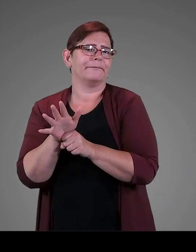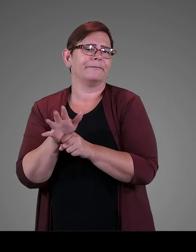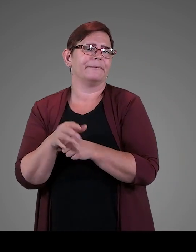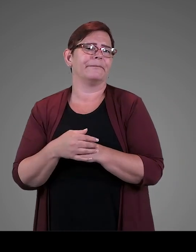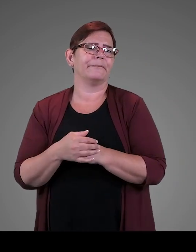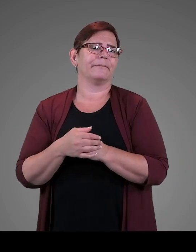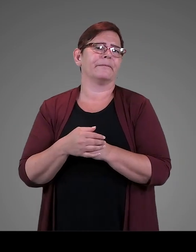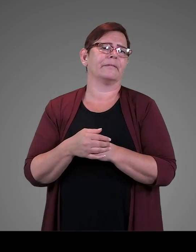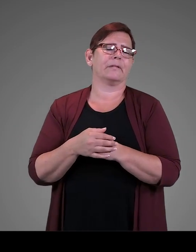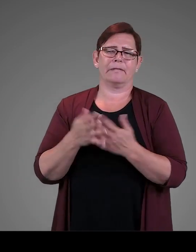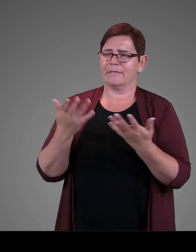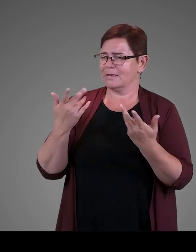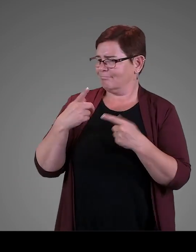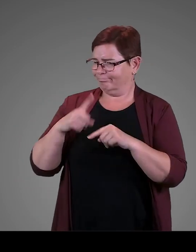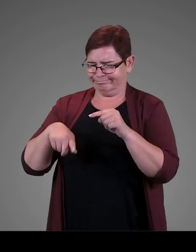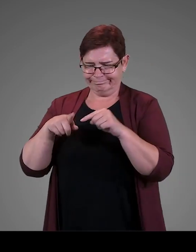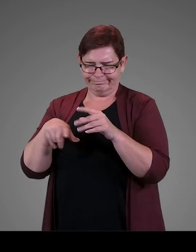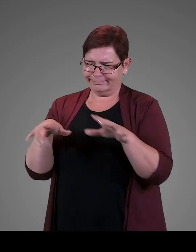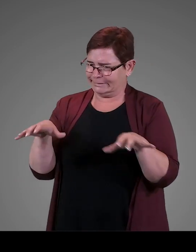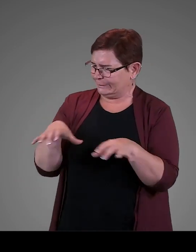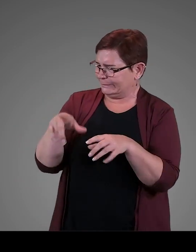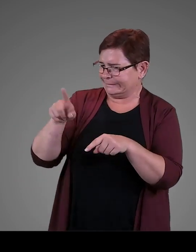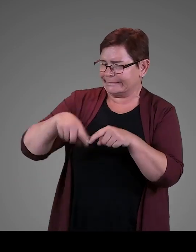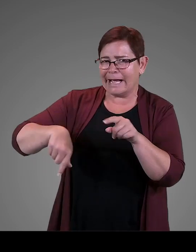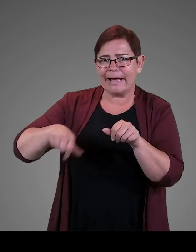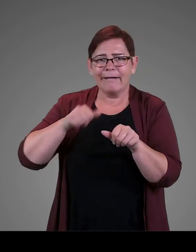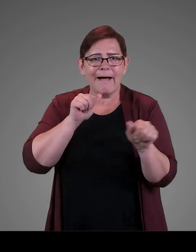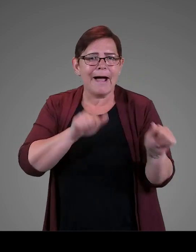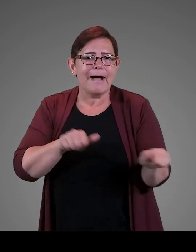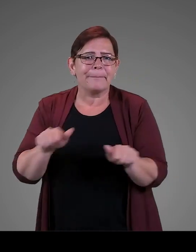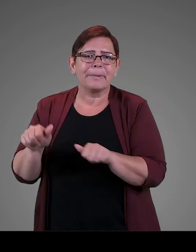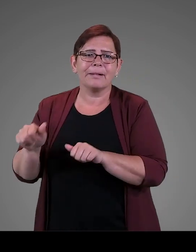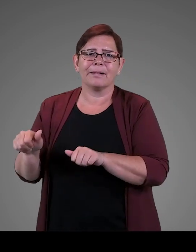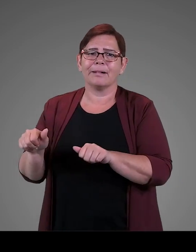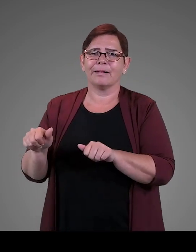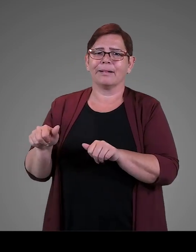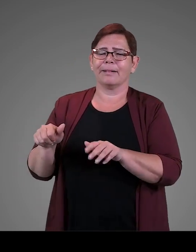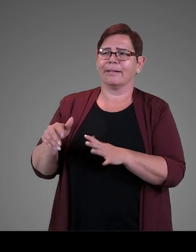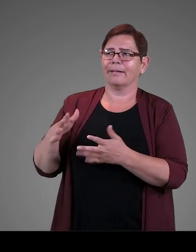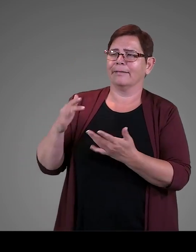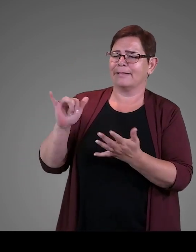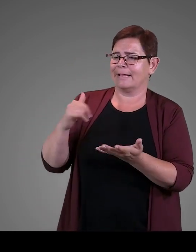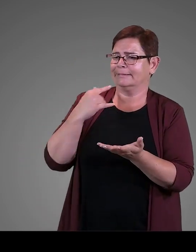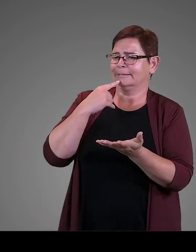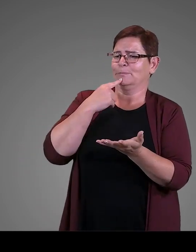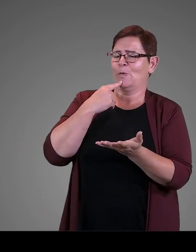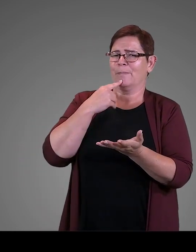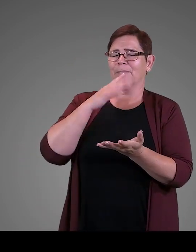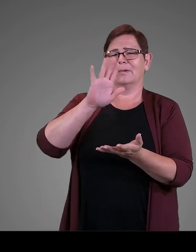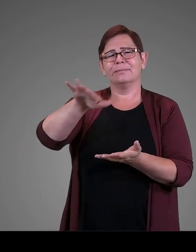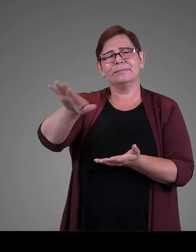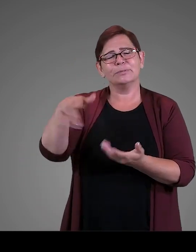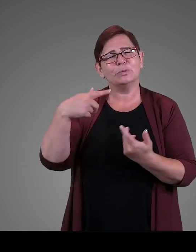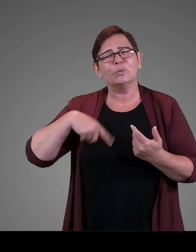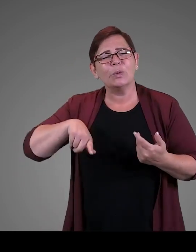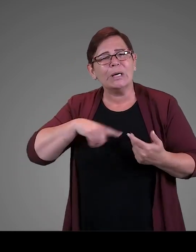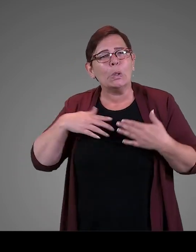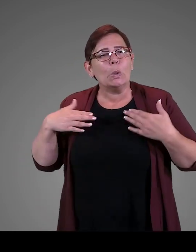the disappointment, like letting go of that guilt. Like we're human. Yeah.